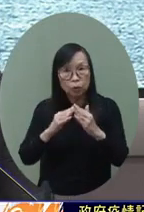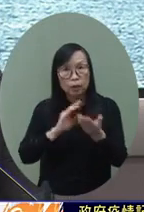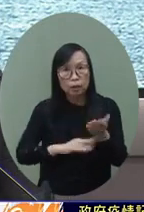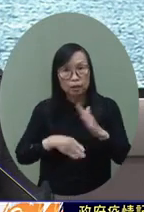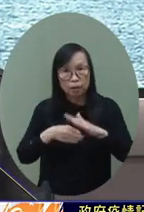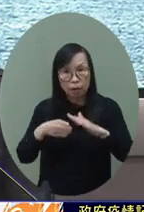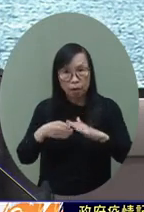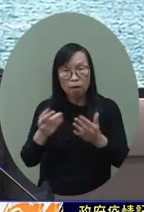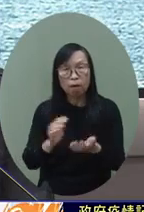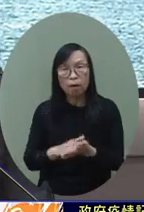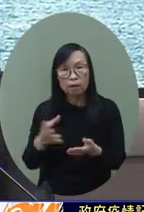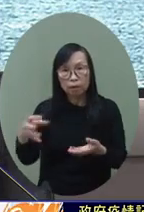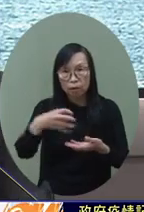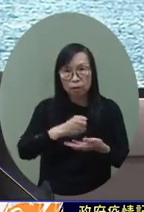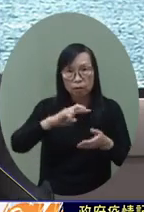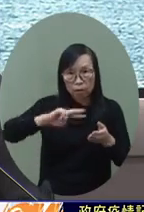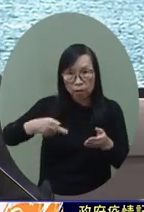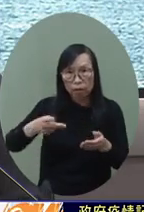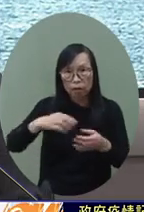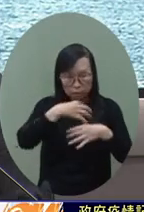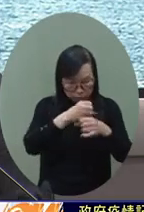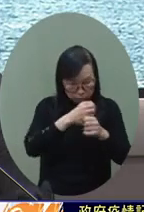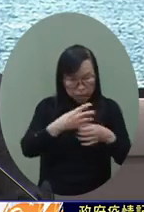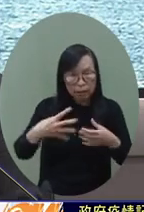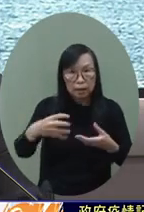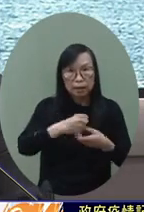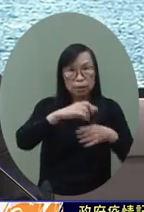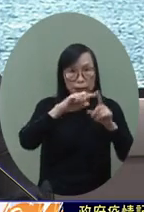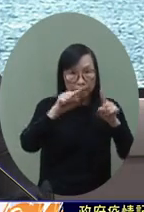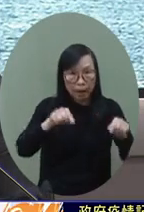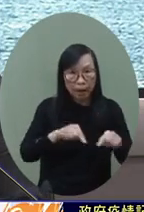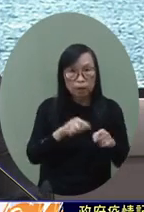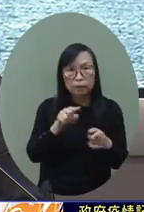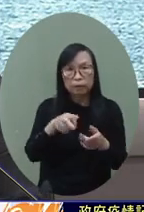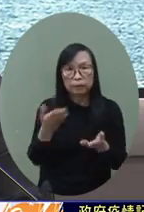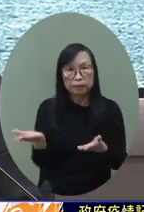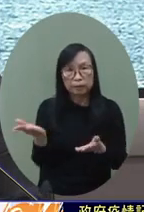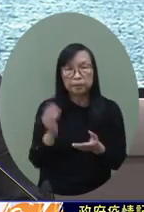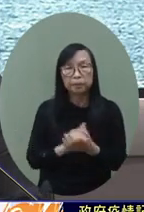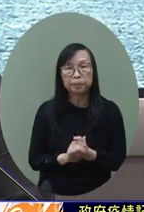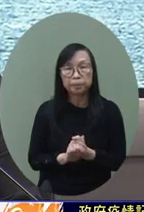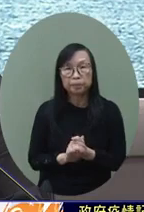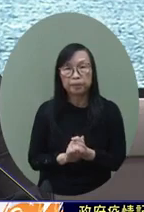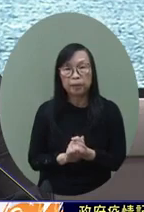的是一款經過改良的樣本收集包，即是這一種。